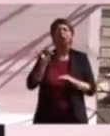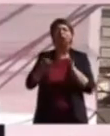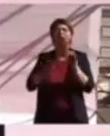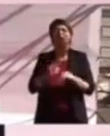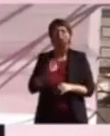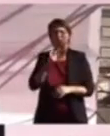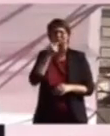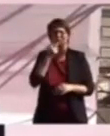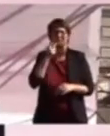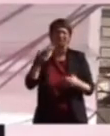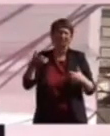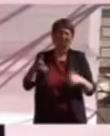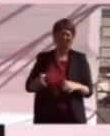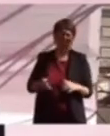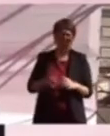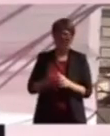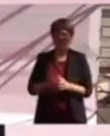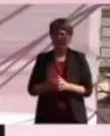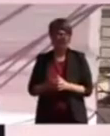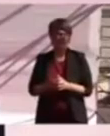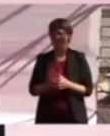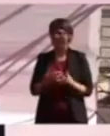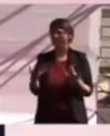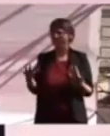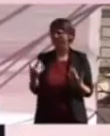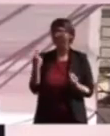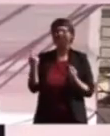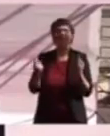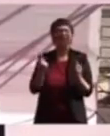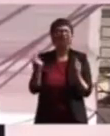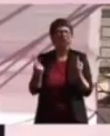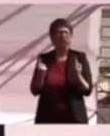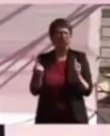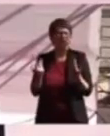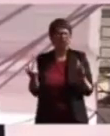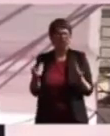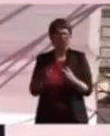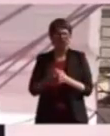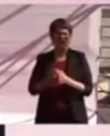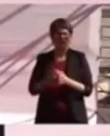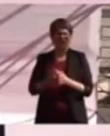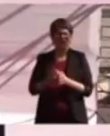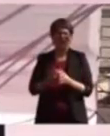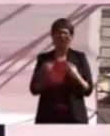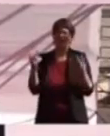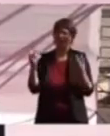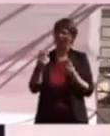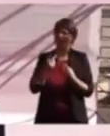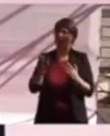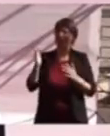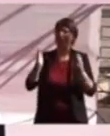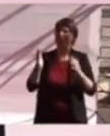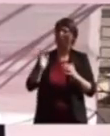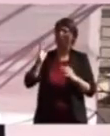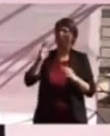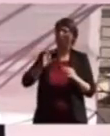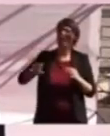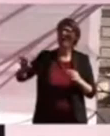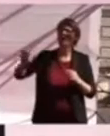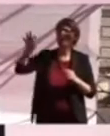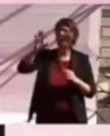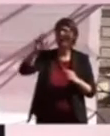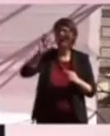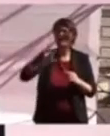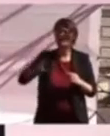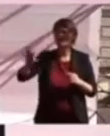intensive quindi qual è la situazione non siamo messi come altri paesi europei come avete